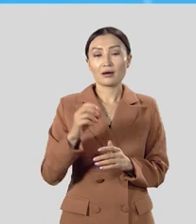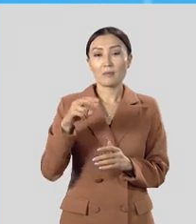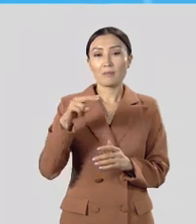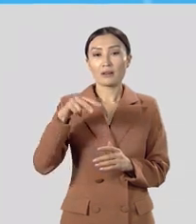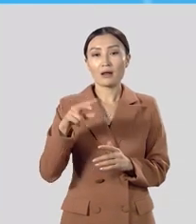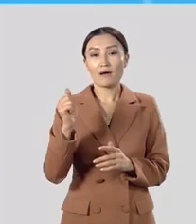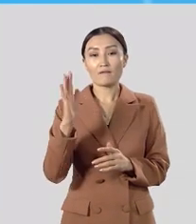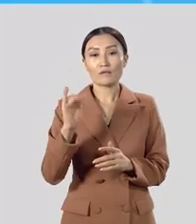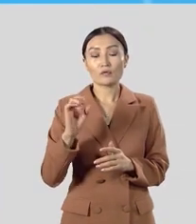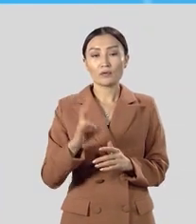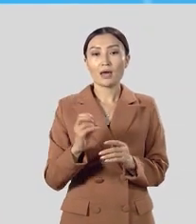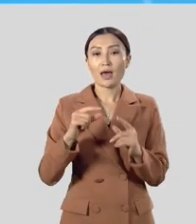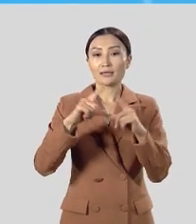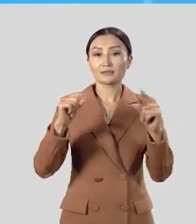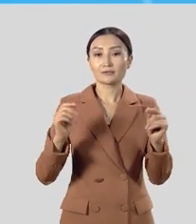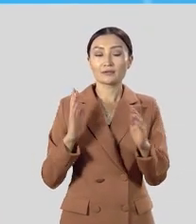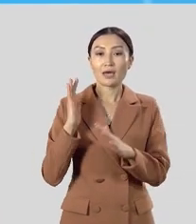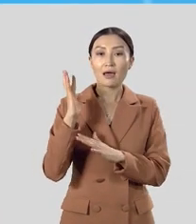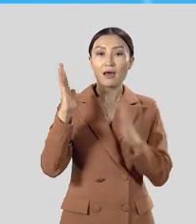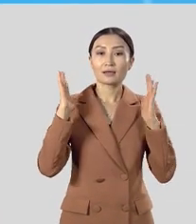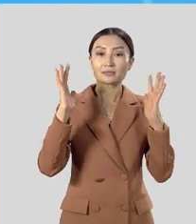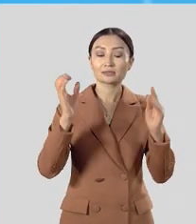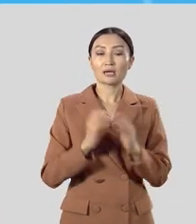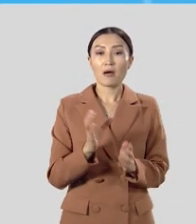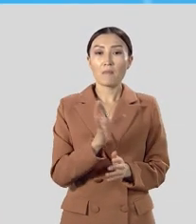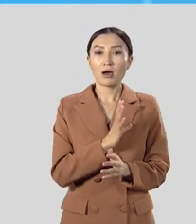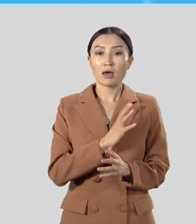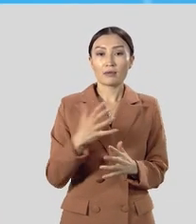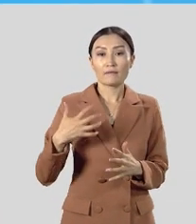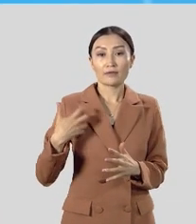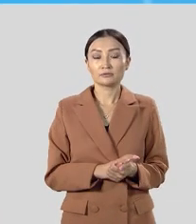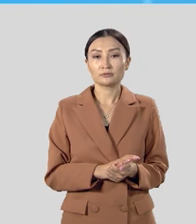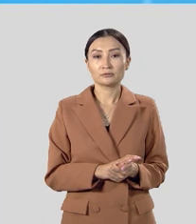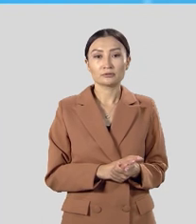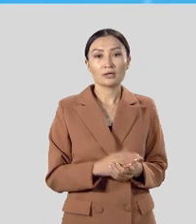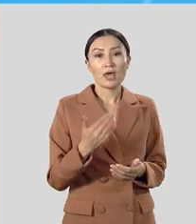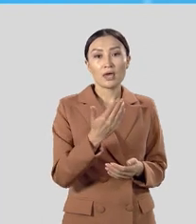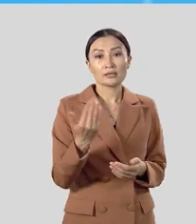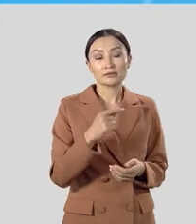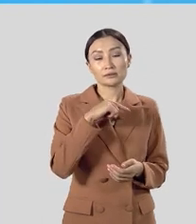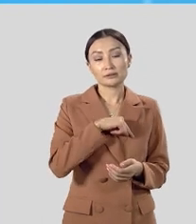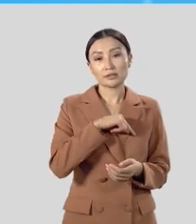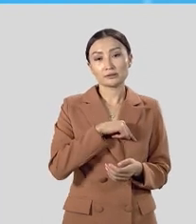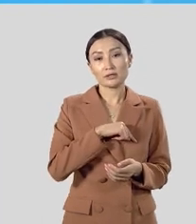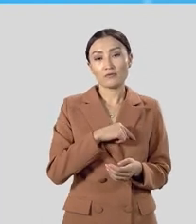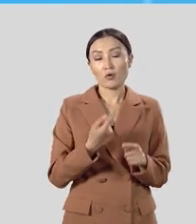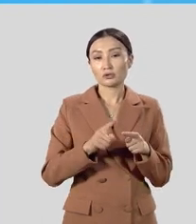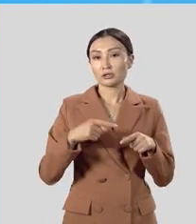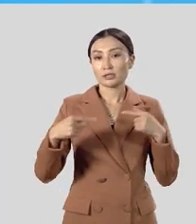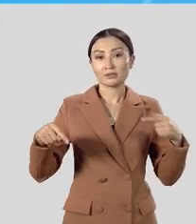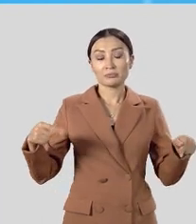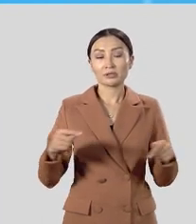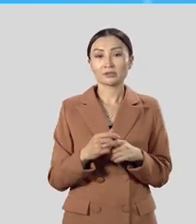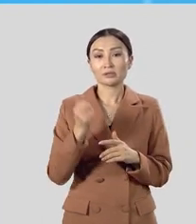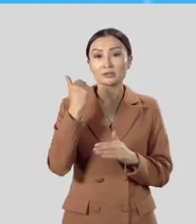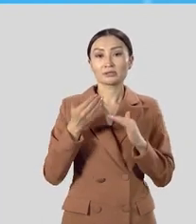булавовидный. Лиственные леса растут на почвах, богатых минеральными веществами. Их видовой состав очень разнообразен.